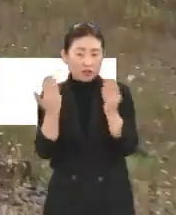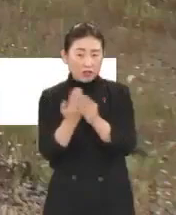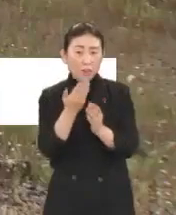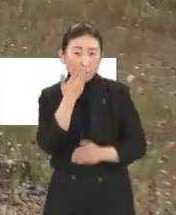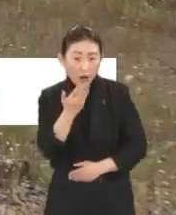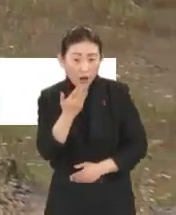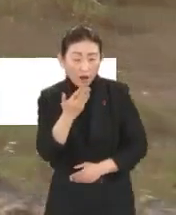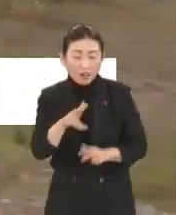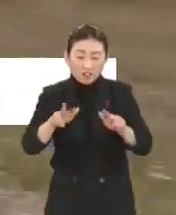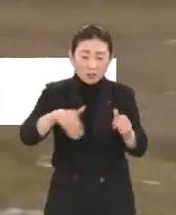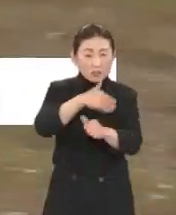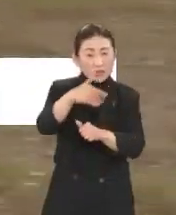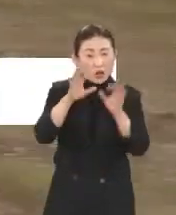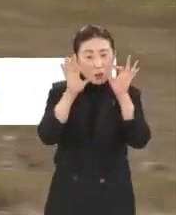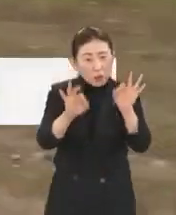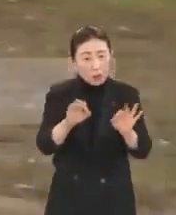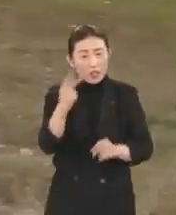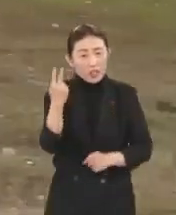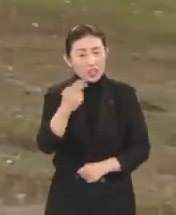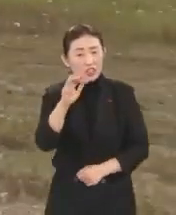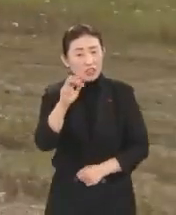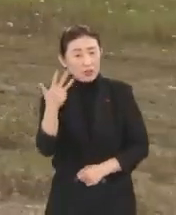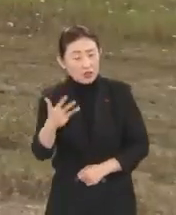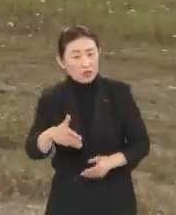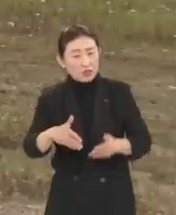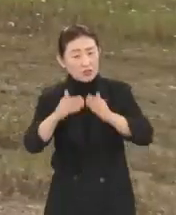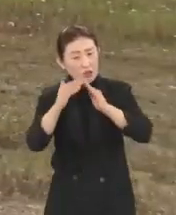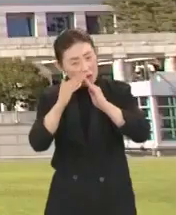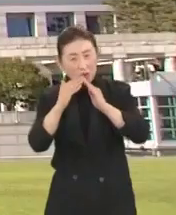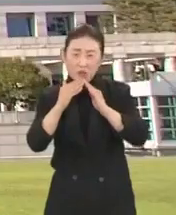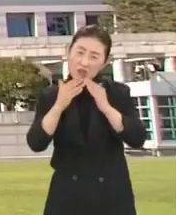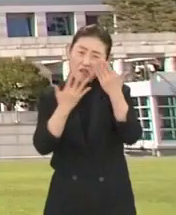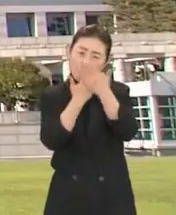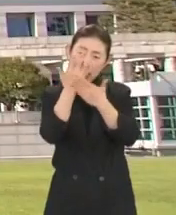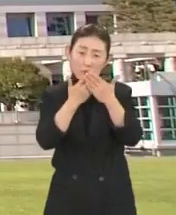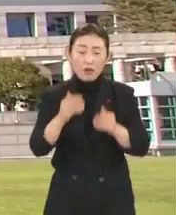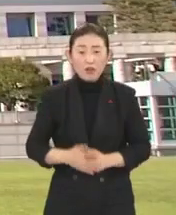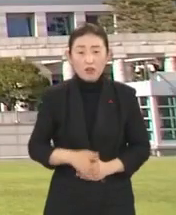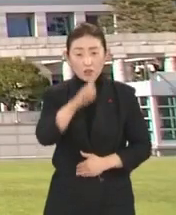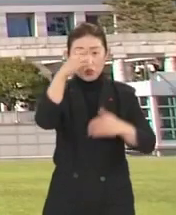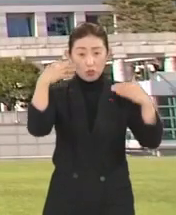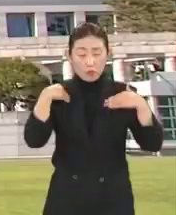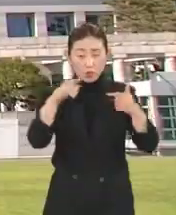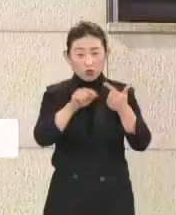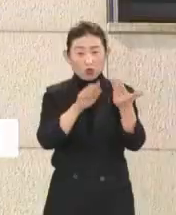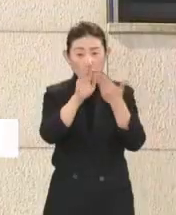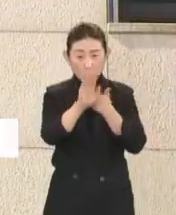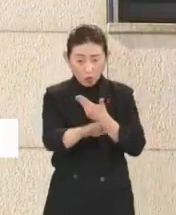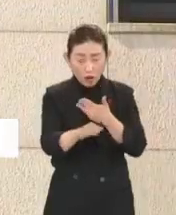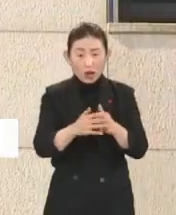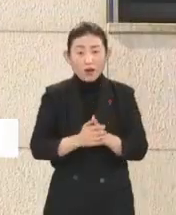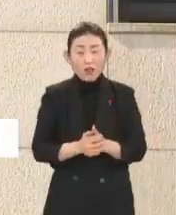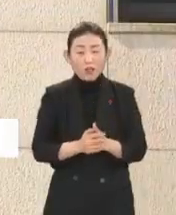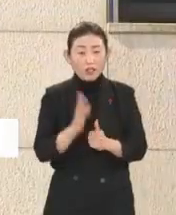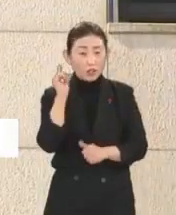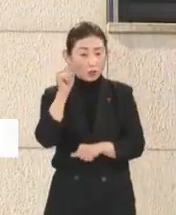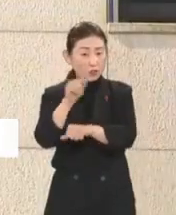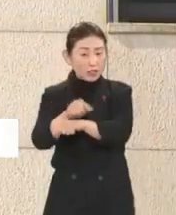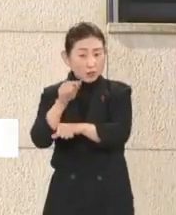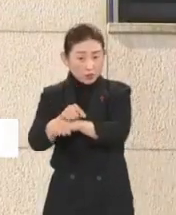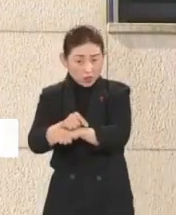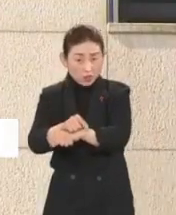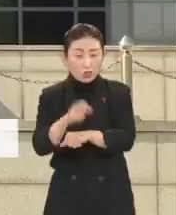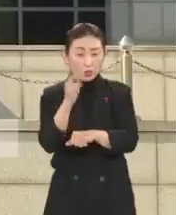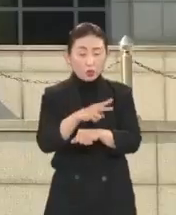가능해지는데 지금 상황엔 2028년도 불투명합니다. 또 정부가 올 하반기 세종의사당과 대통령